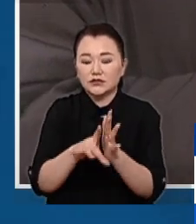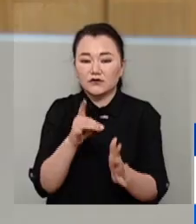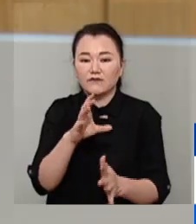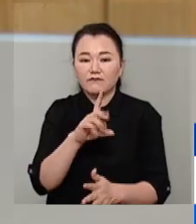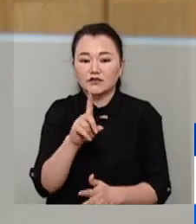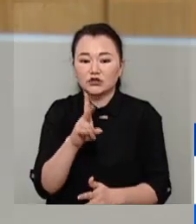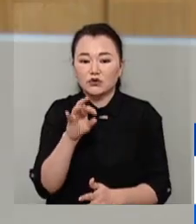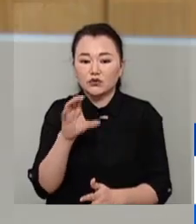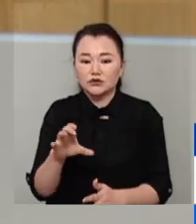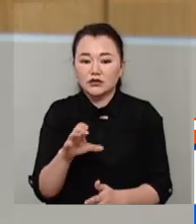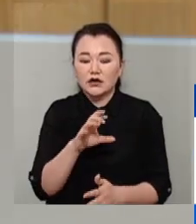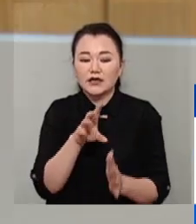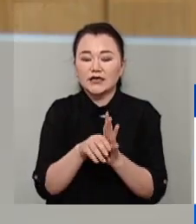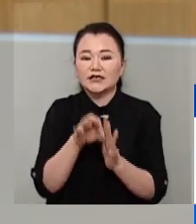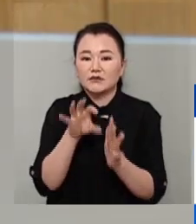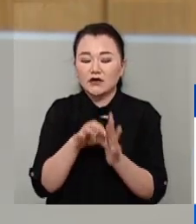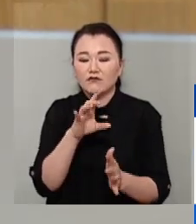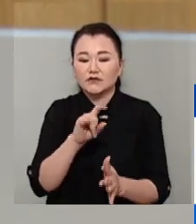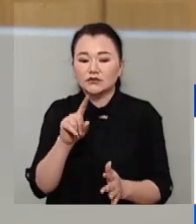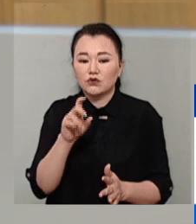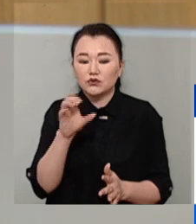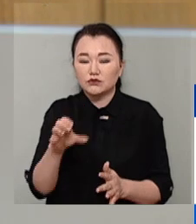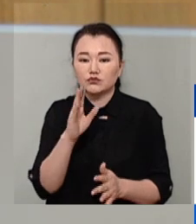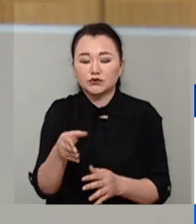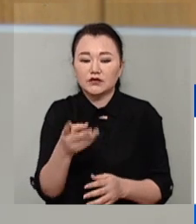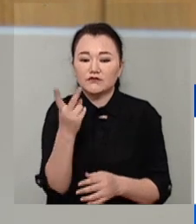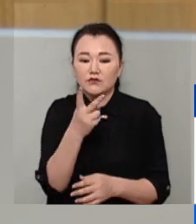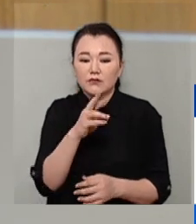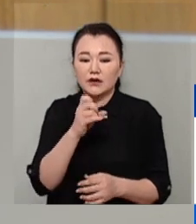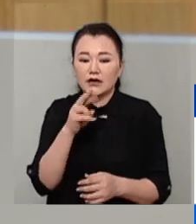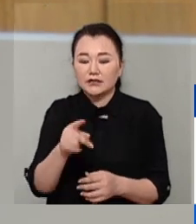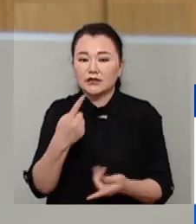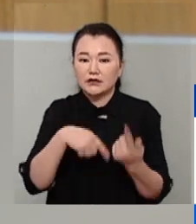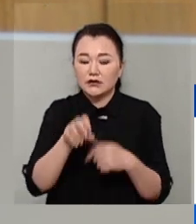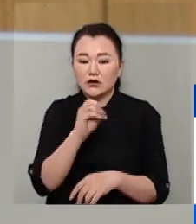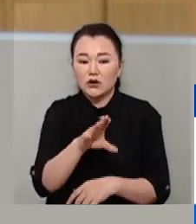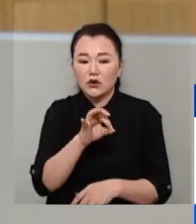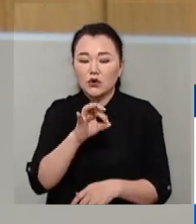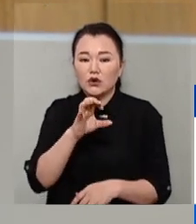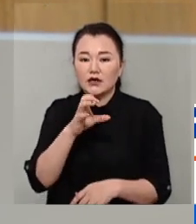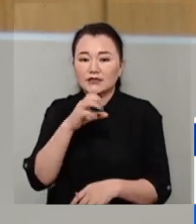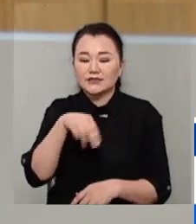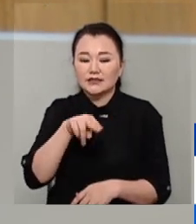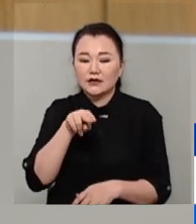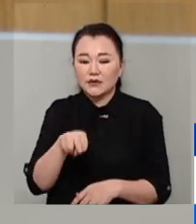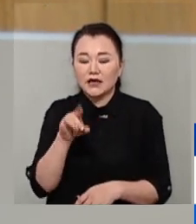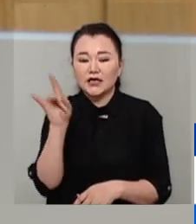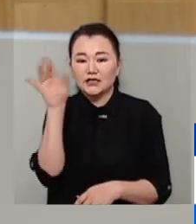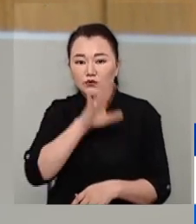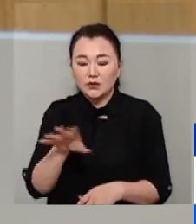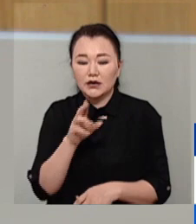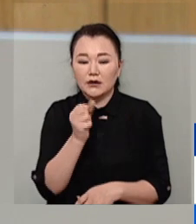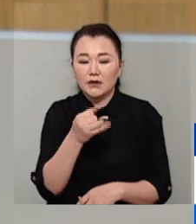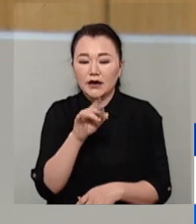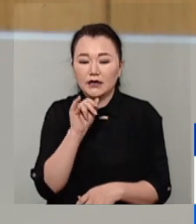взнос. Избирательный взнос будет возвращен и двум партиям, это УСДП и Республика. Байтак